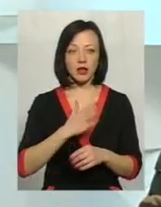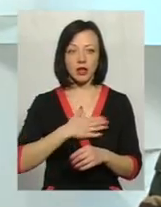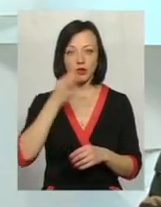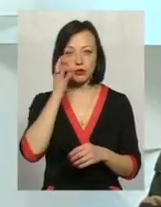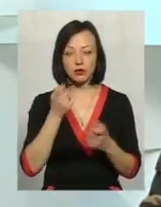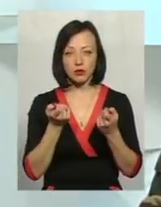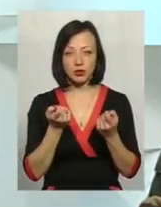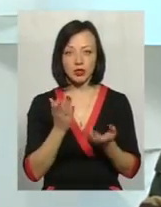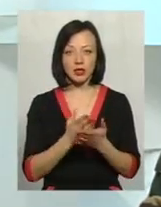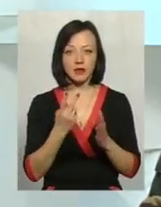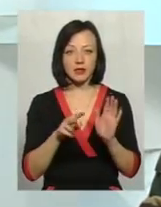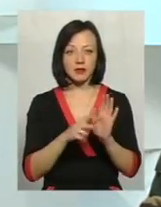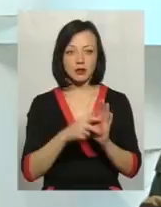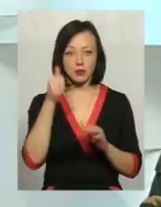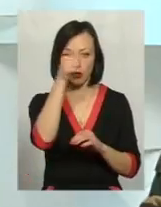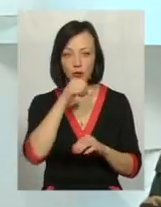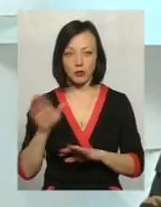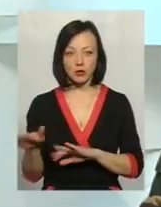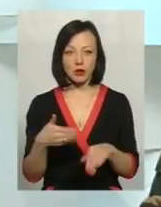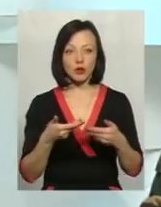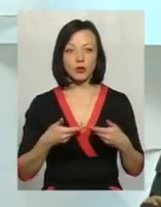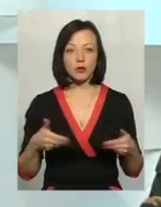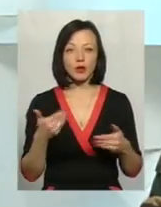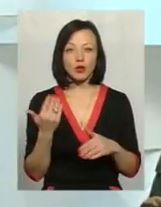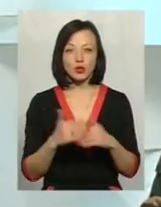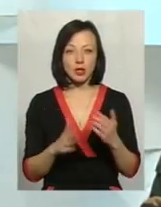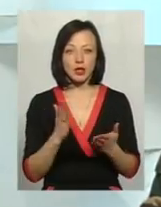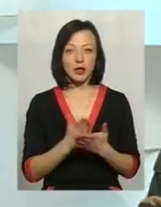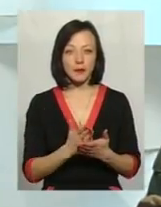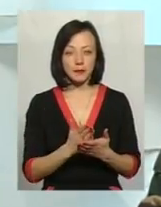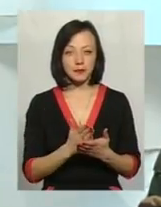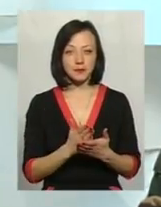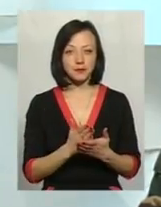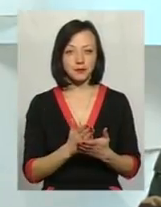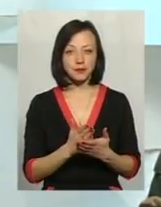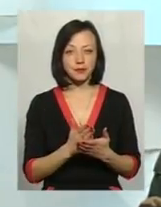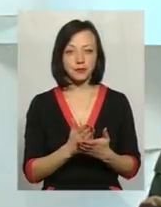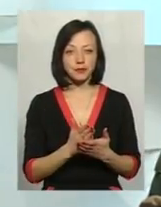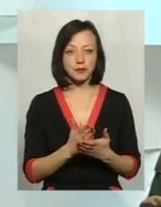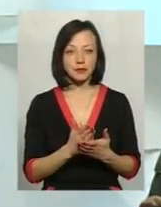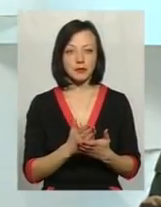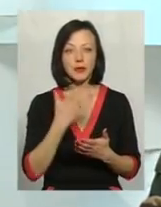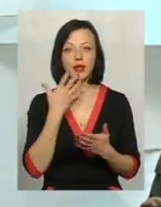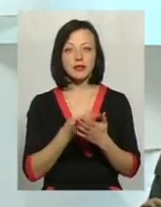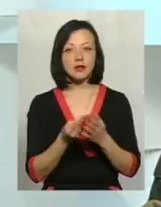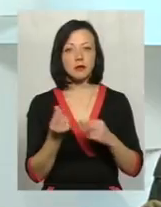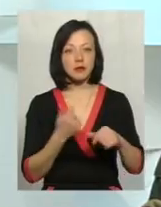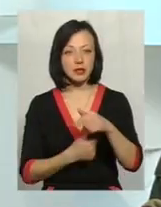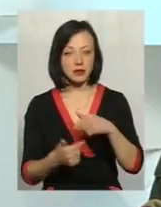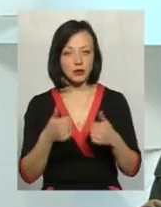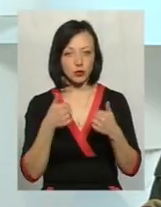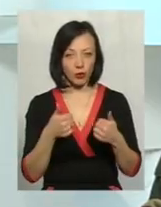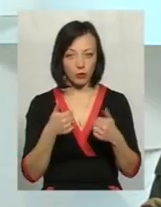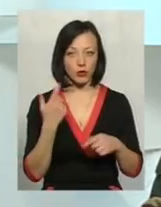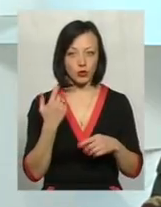трошки є, вже 28 років як пройшло, ми вже є хлопці, які мають свій бізнес, добре